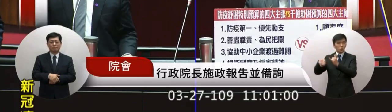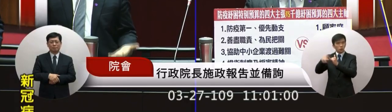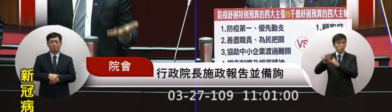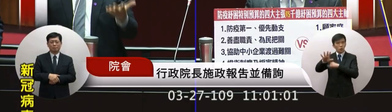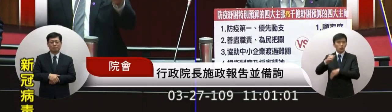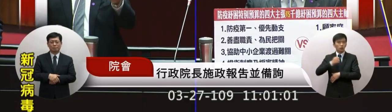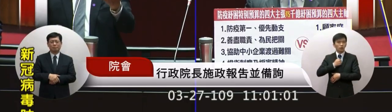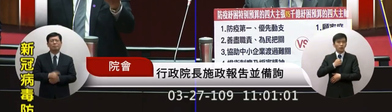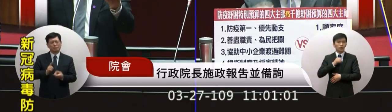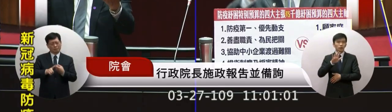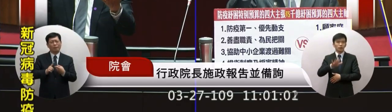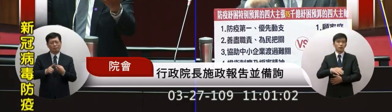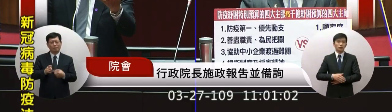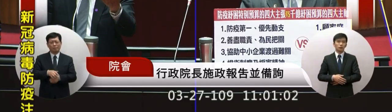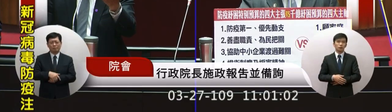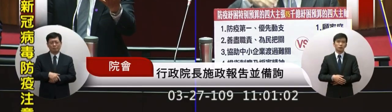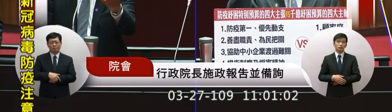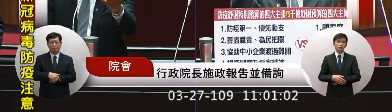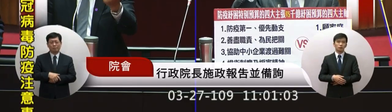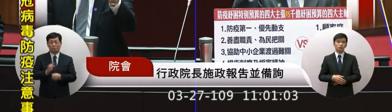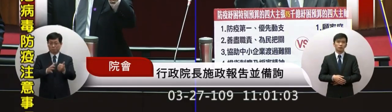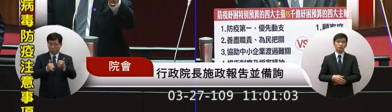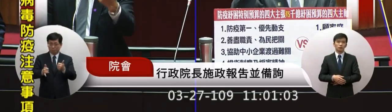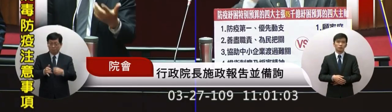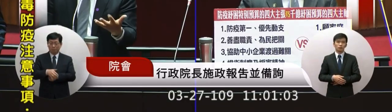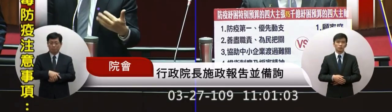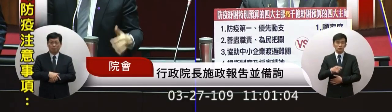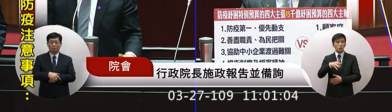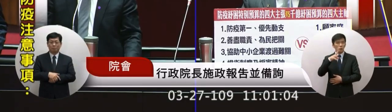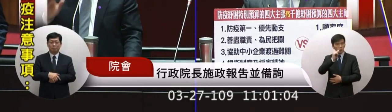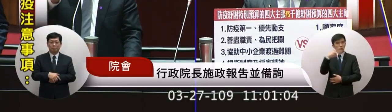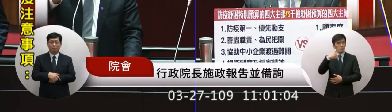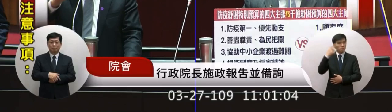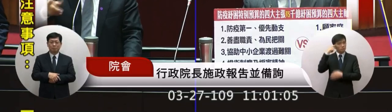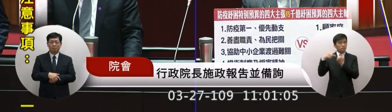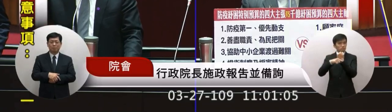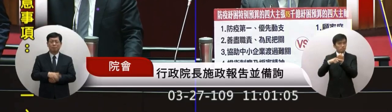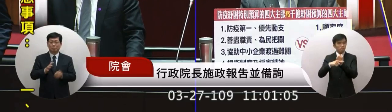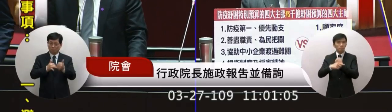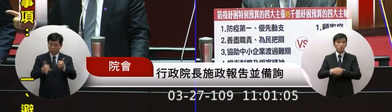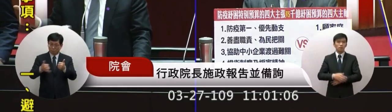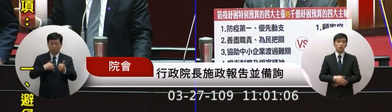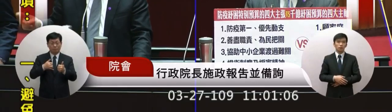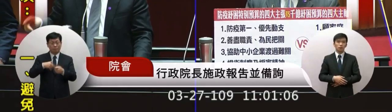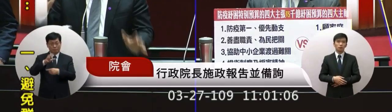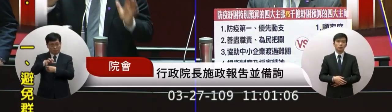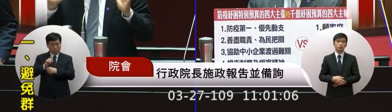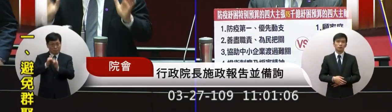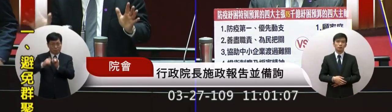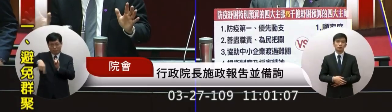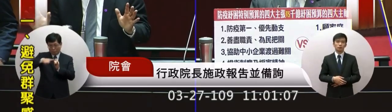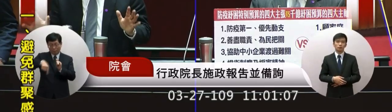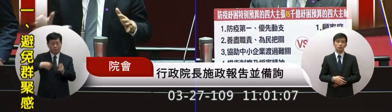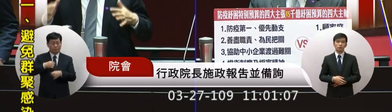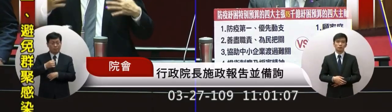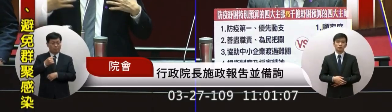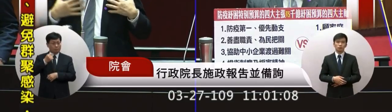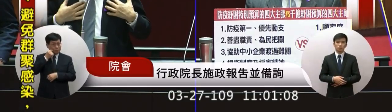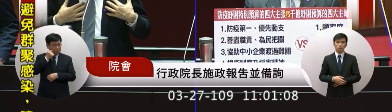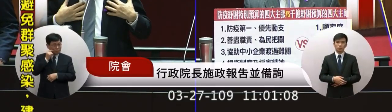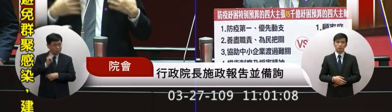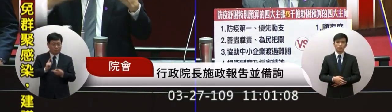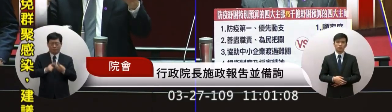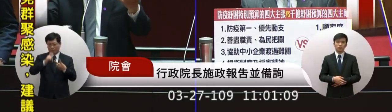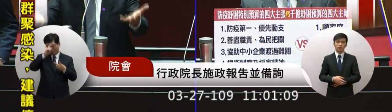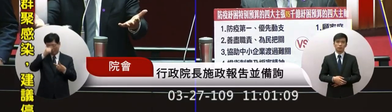是一样啦。 哎呀，迄个 院长， 委员， 你等于咧考虑看卖啊。 委员，渔民的困难，啊，